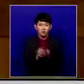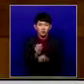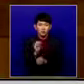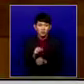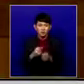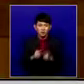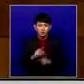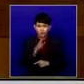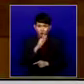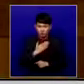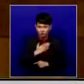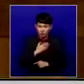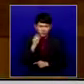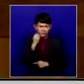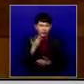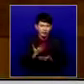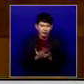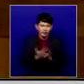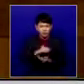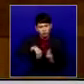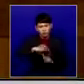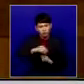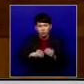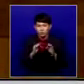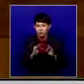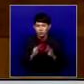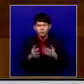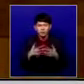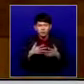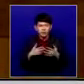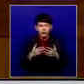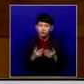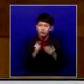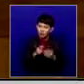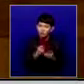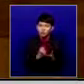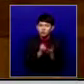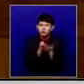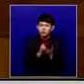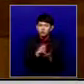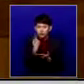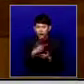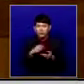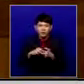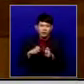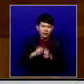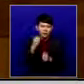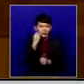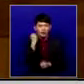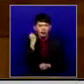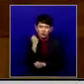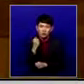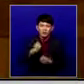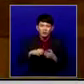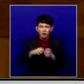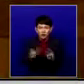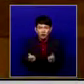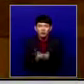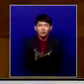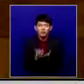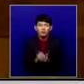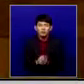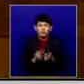เองมีฐานะที่ดีก็น่าจะเกื้อกูลคนอื่นที่เขามีภาวะที่ลำบากแต่ถึงกระนั้นก็ดีเนี่ย